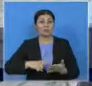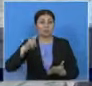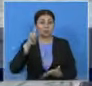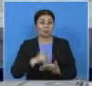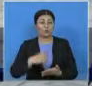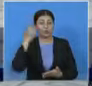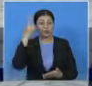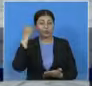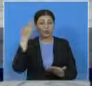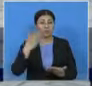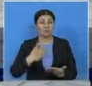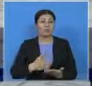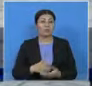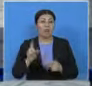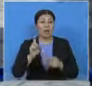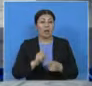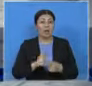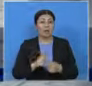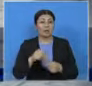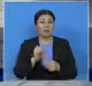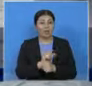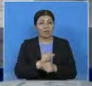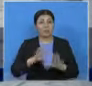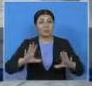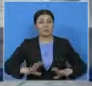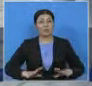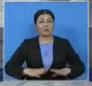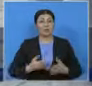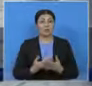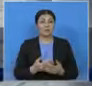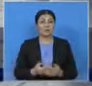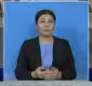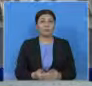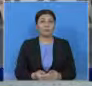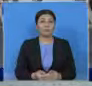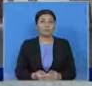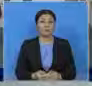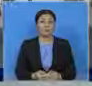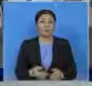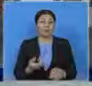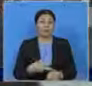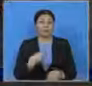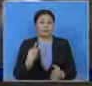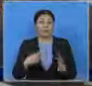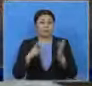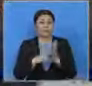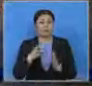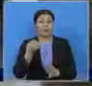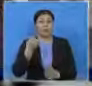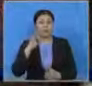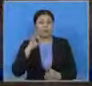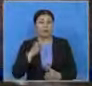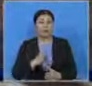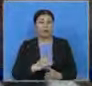уметь кататься на лошади. Потому что казахи раньше не слезали с лошади. Отметим, 28 мая на